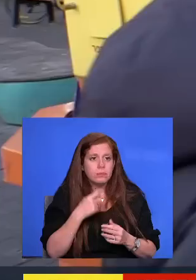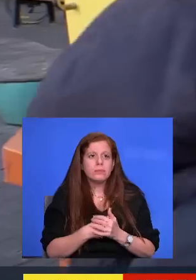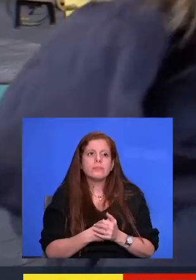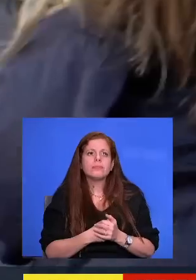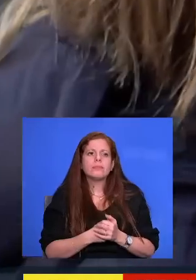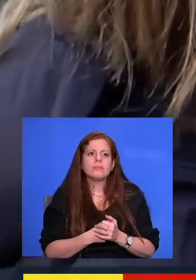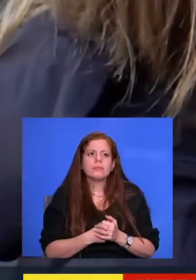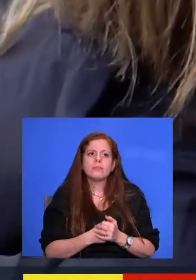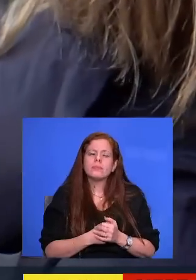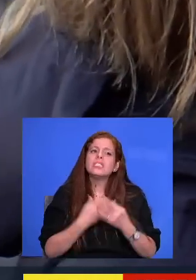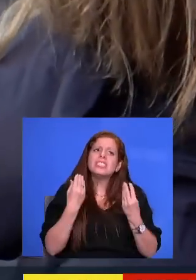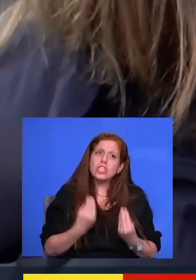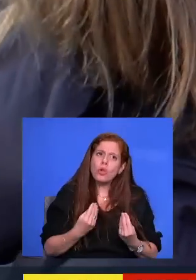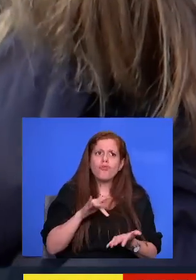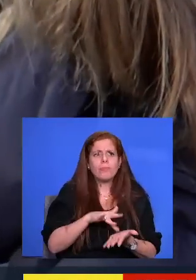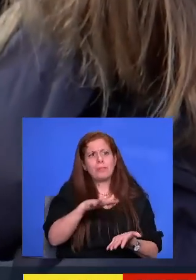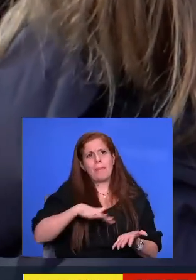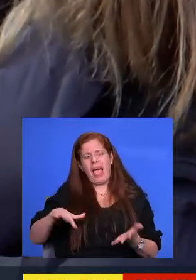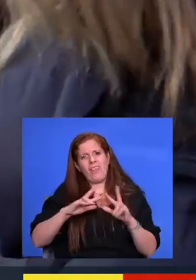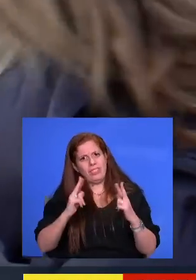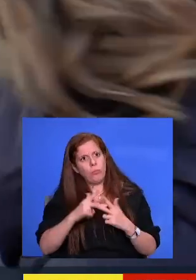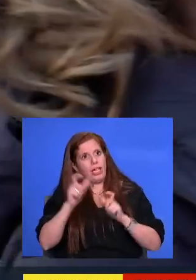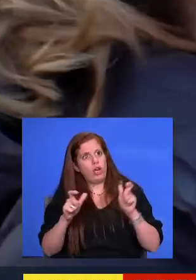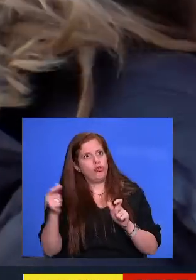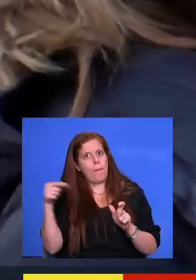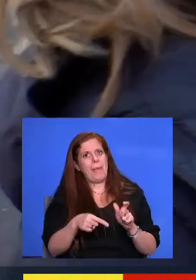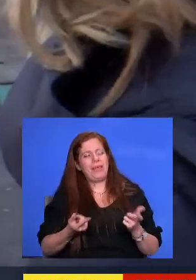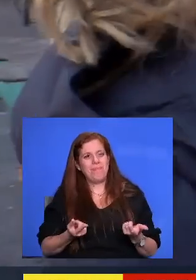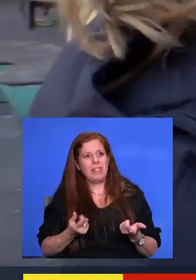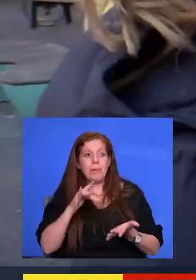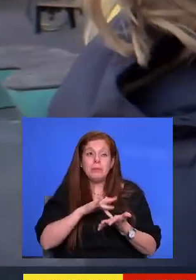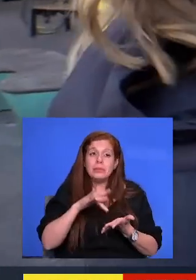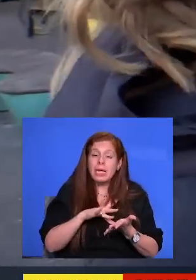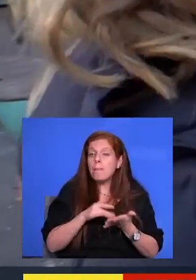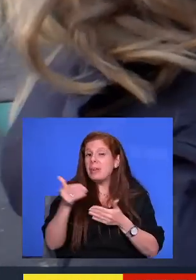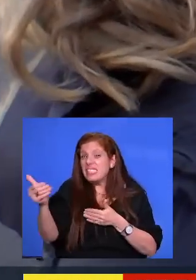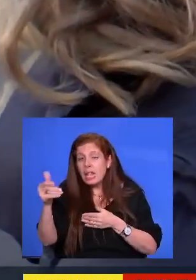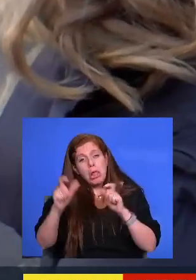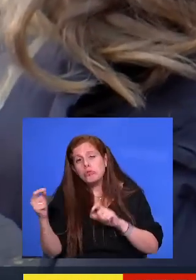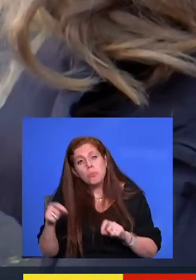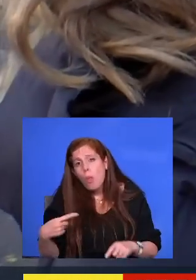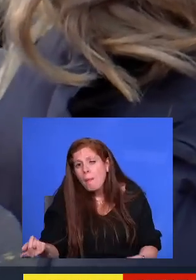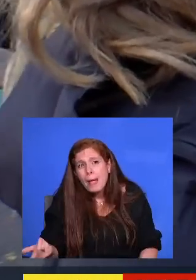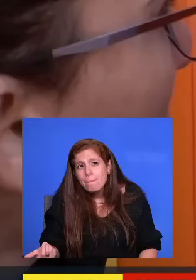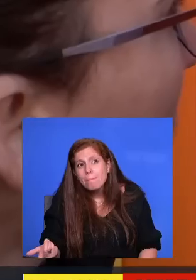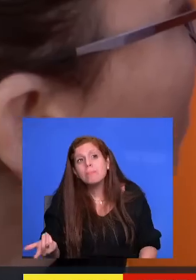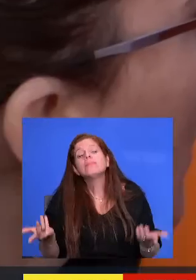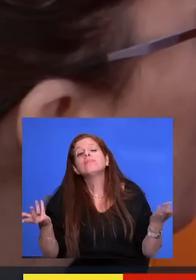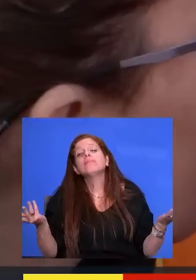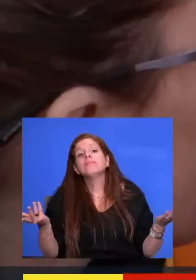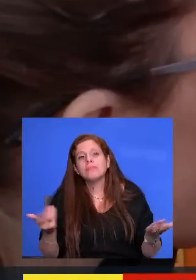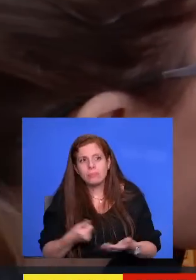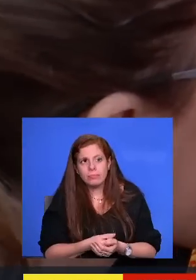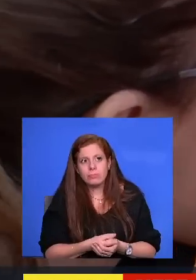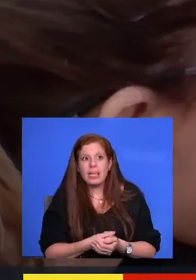זה טוב שיושבים במרחב הציבורי, כי אז באים אנשים. אם את נמצאת באיזה מקום בצד, אנשים לא באים. אז